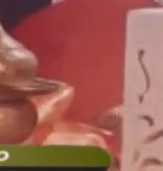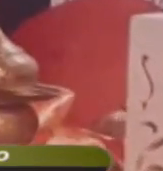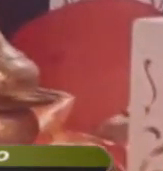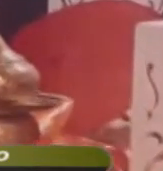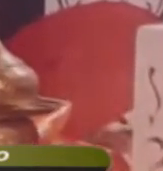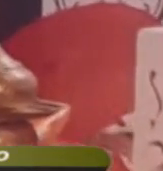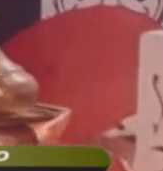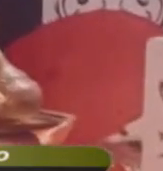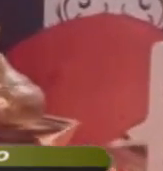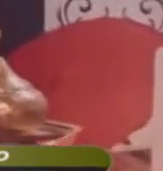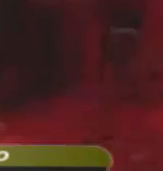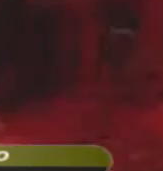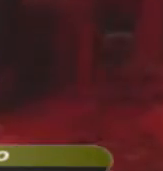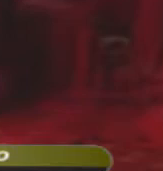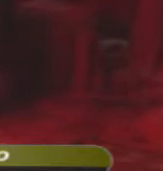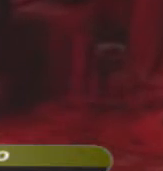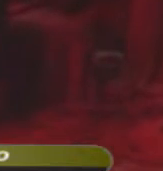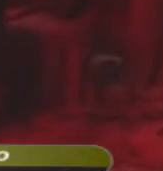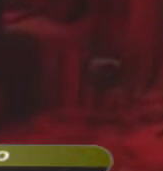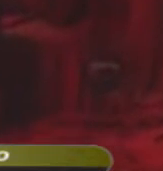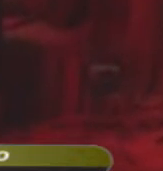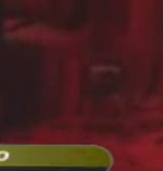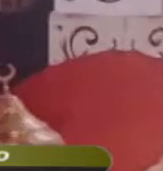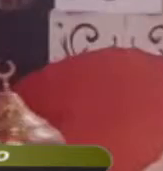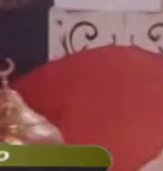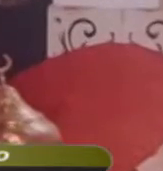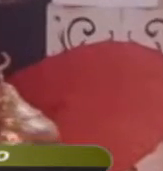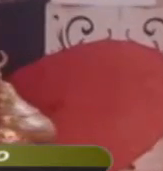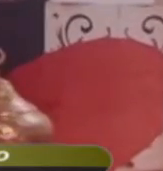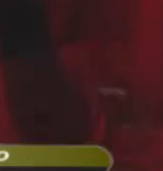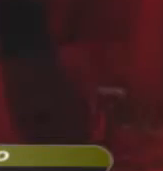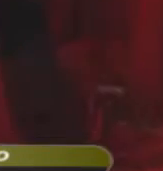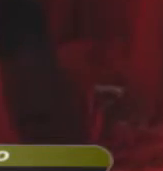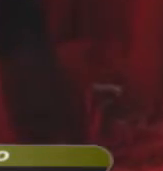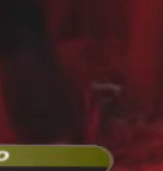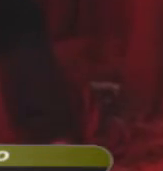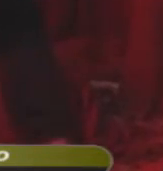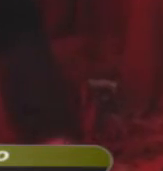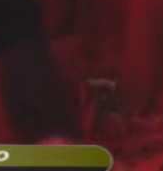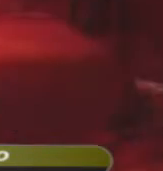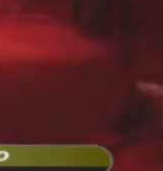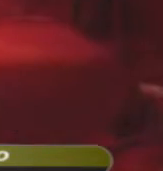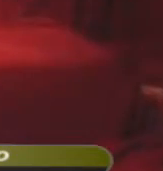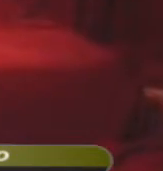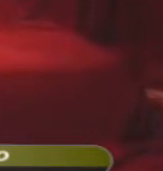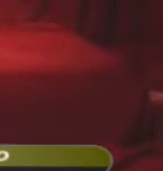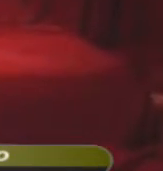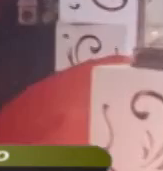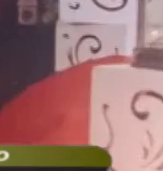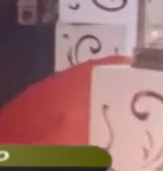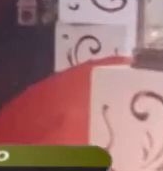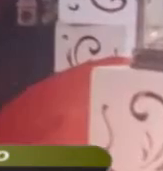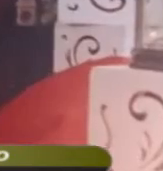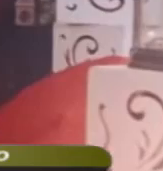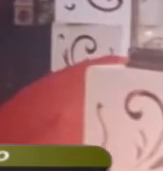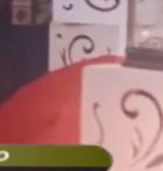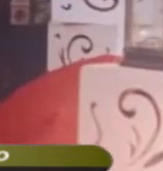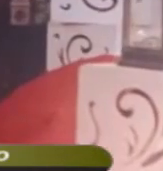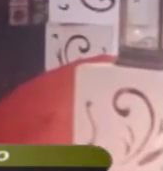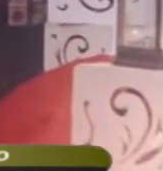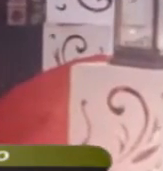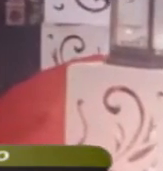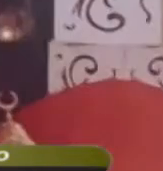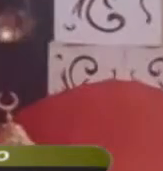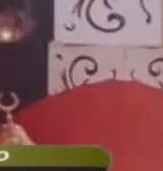umeniroga, we dada. Masauti, don't rush. You can look baby but you can't touch.